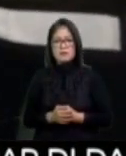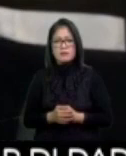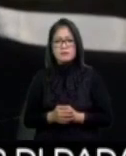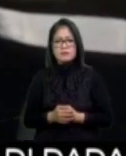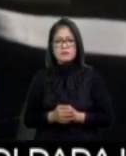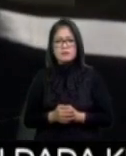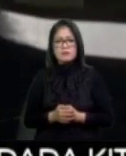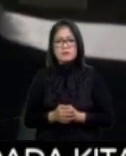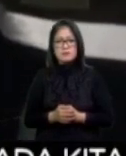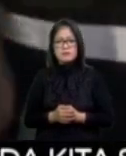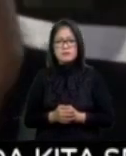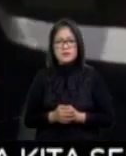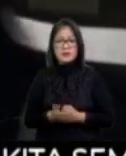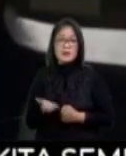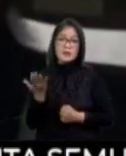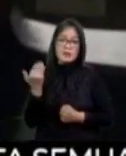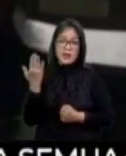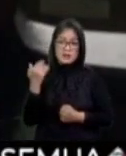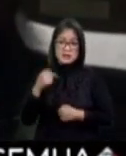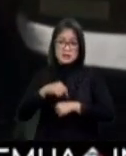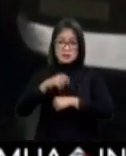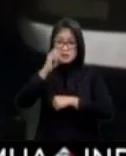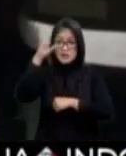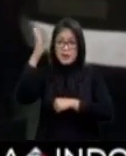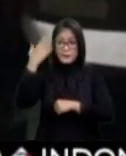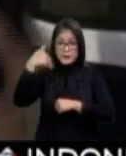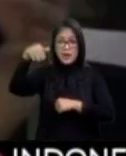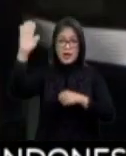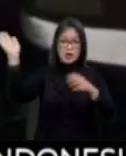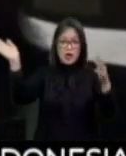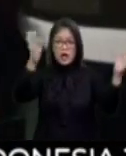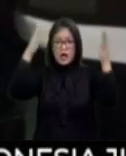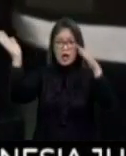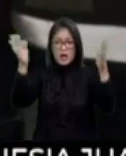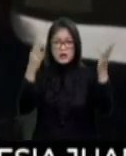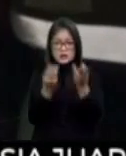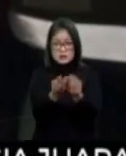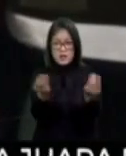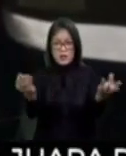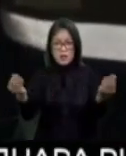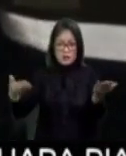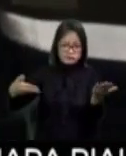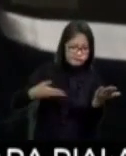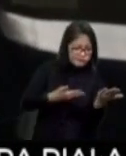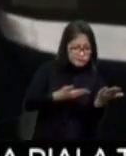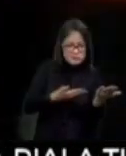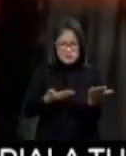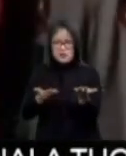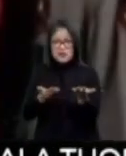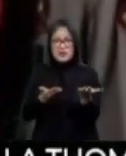awalnya tadi, jadi kita jam 3:30 kita mau berangkat, tiba-tiba angin kencang masuk eceng, udah kita nggak bisa bergerak, stuck di situ. Berapa perahu